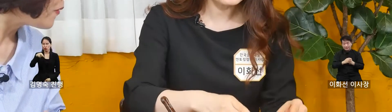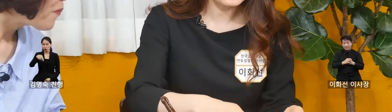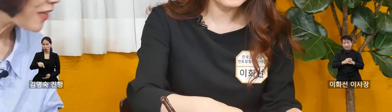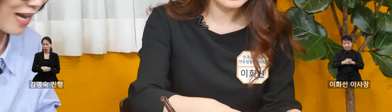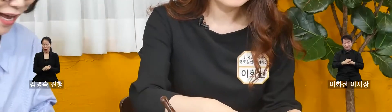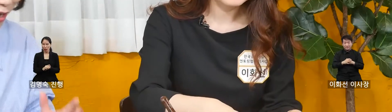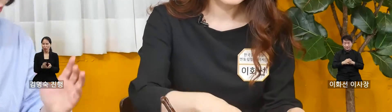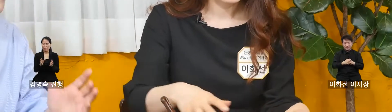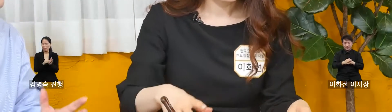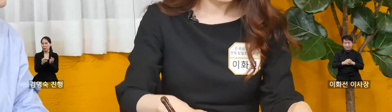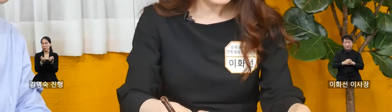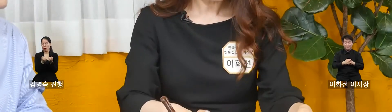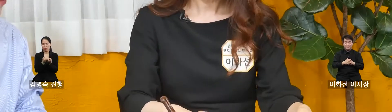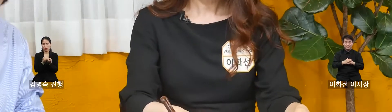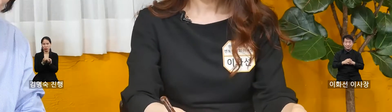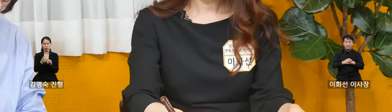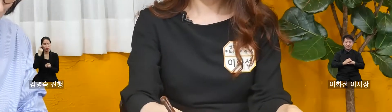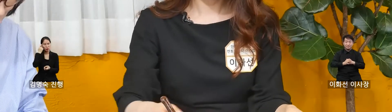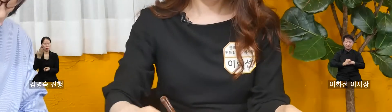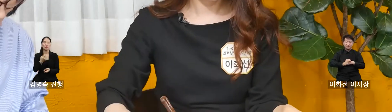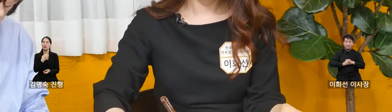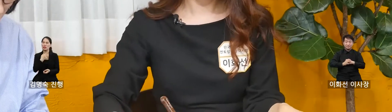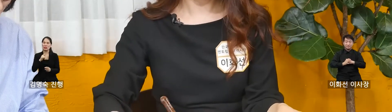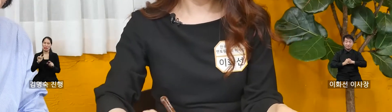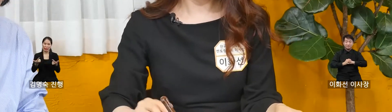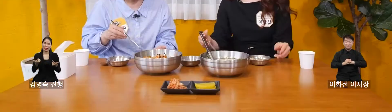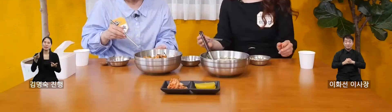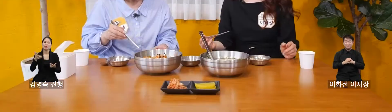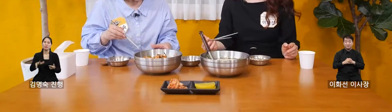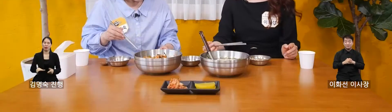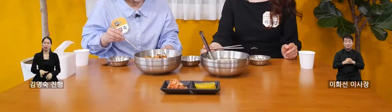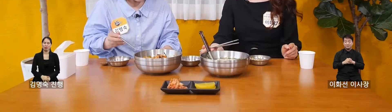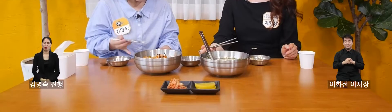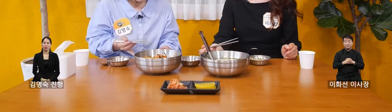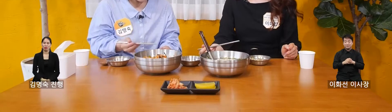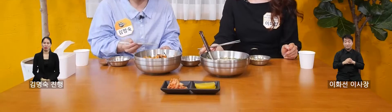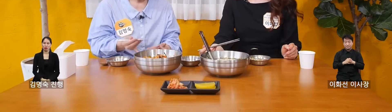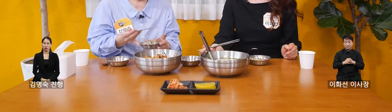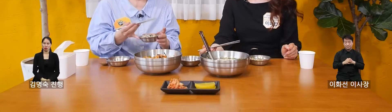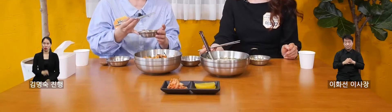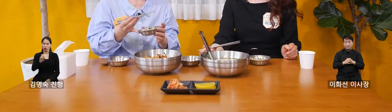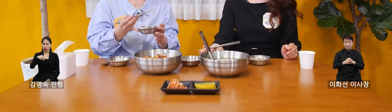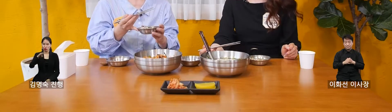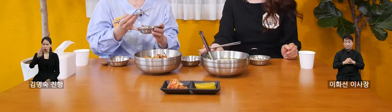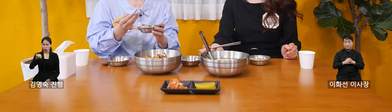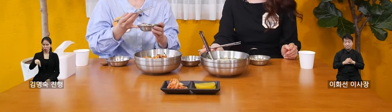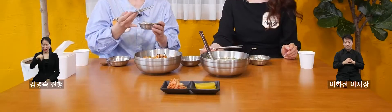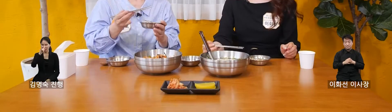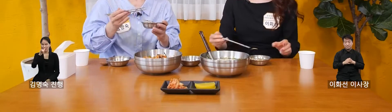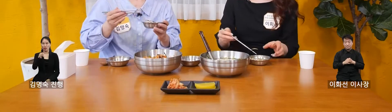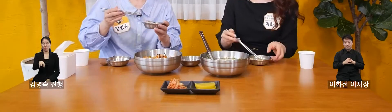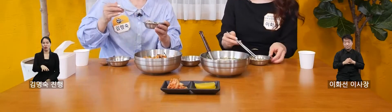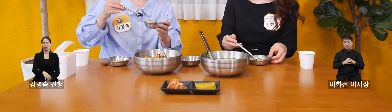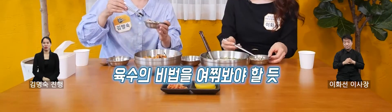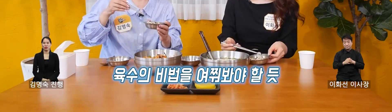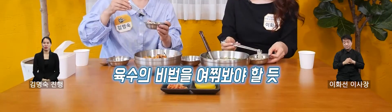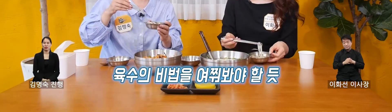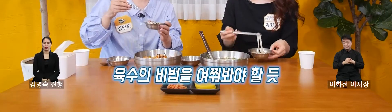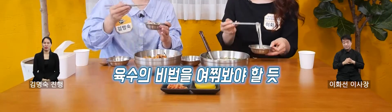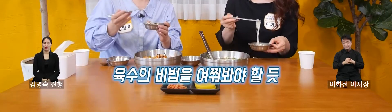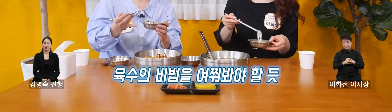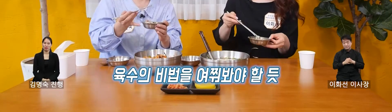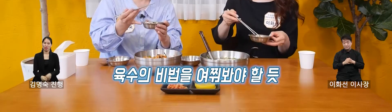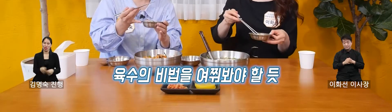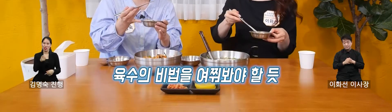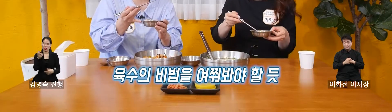전문집이라 육수의 비법은 안 여쭤봤는데 일단 유부가 들어갔어요. 자,